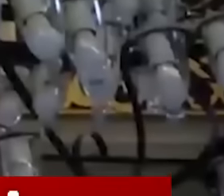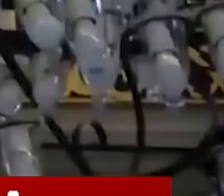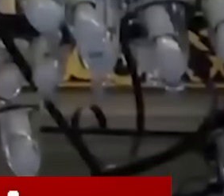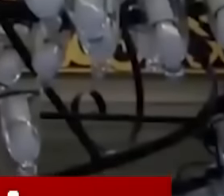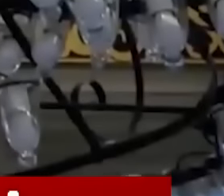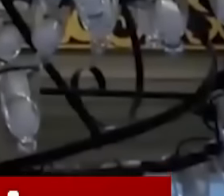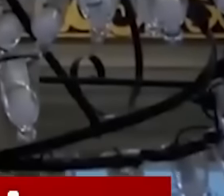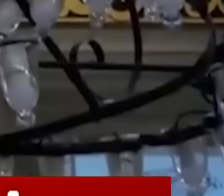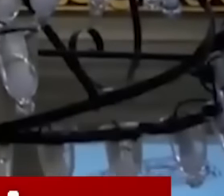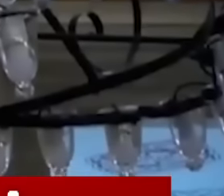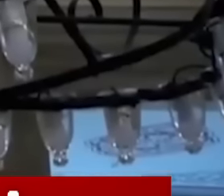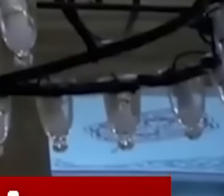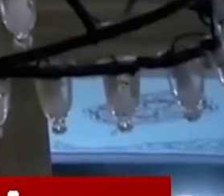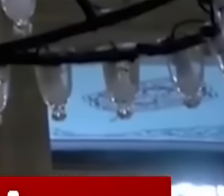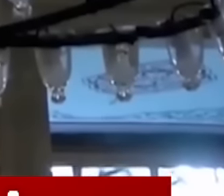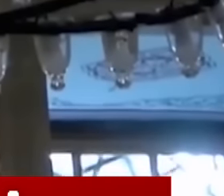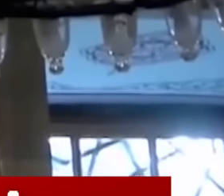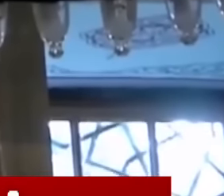ilahe illallah.